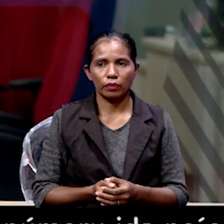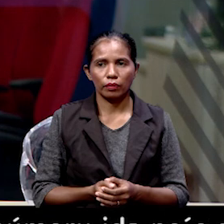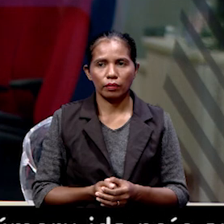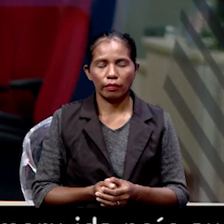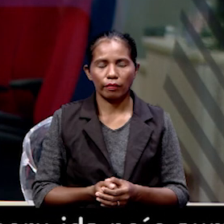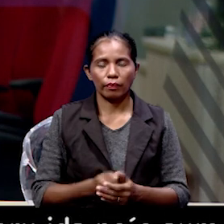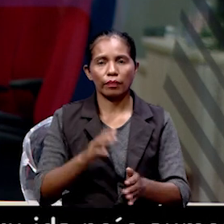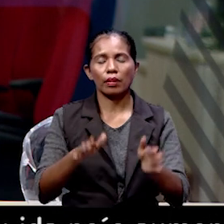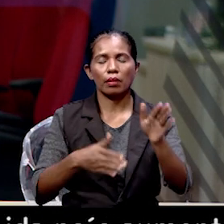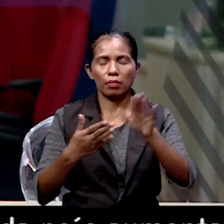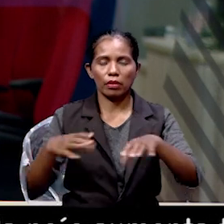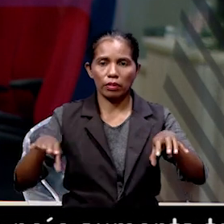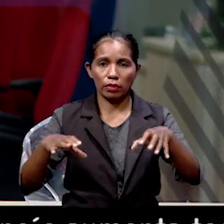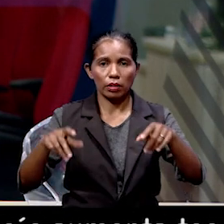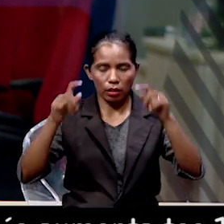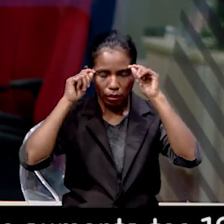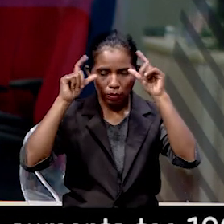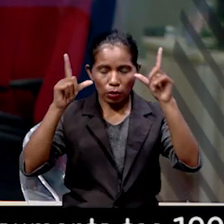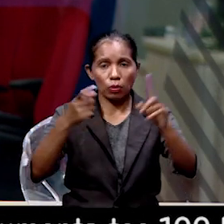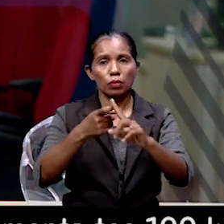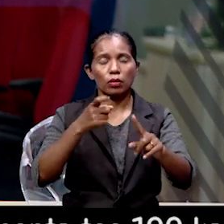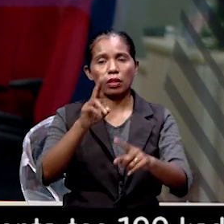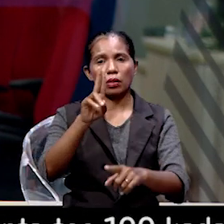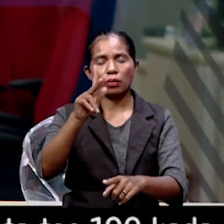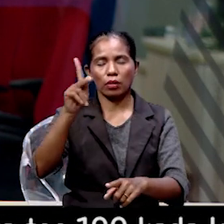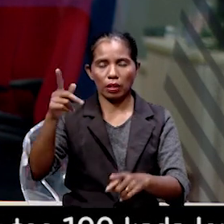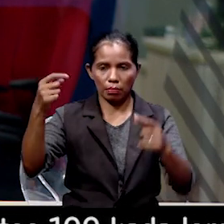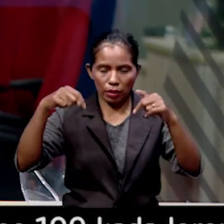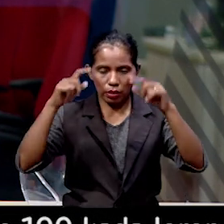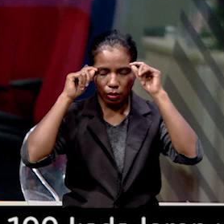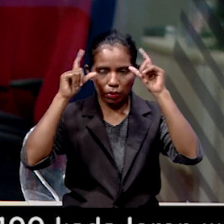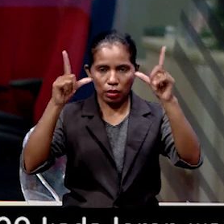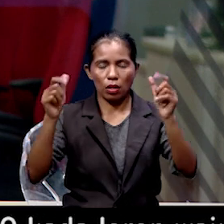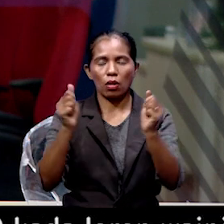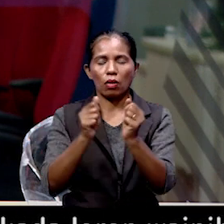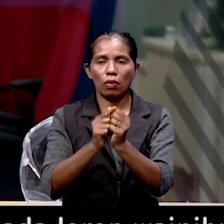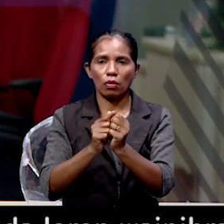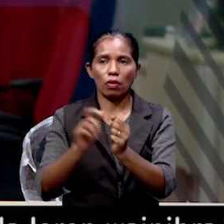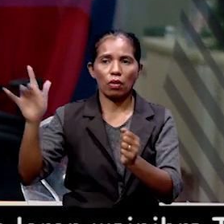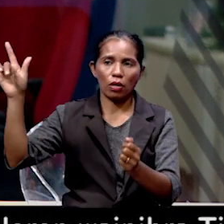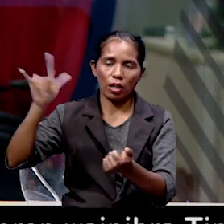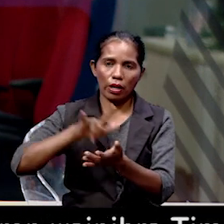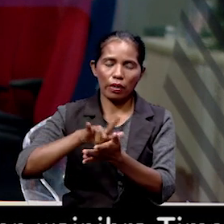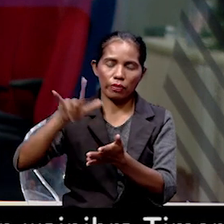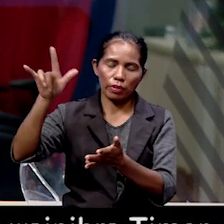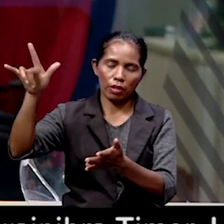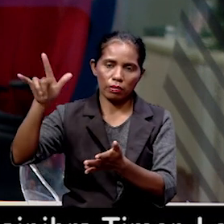Mate isin trabalhador timoroan hu Inglaterra to ona ihe Timor Leste ho avião Air Nord.